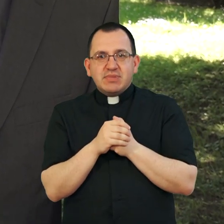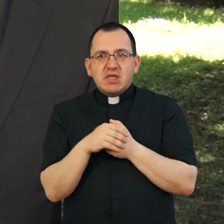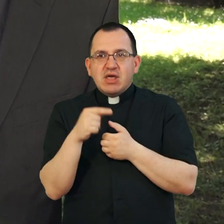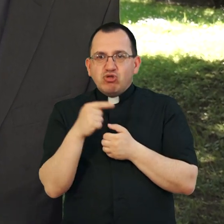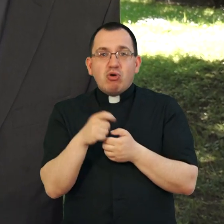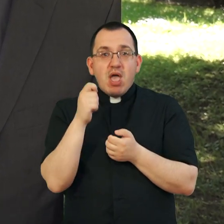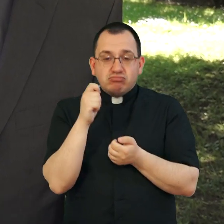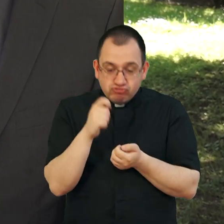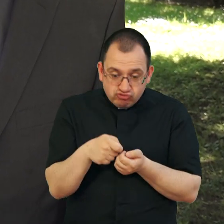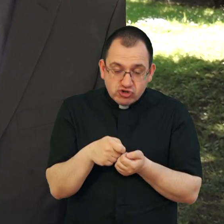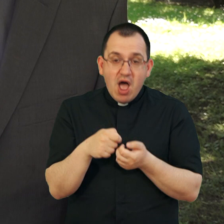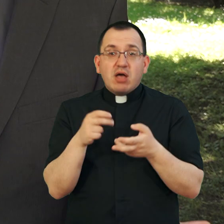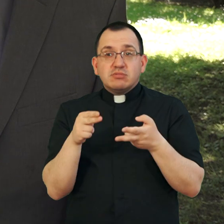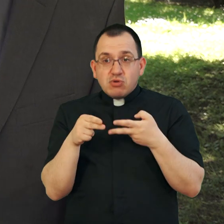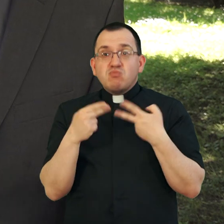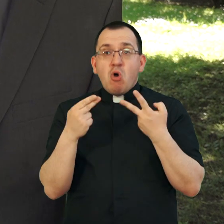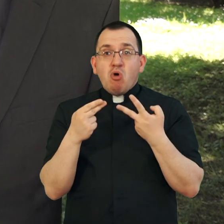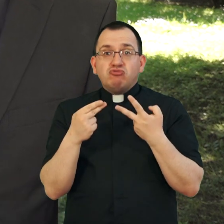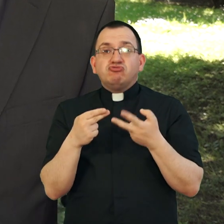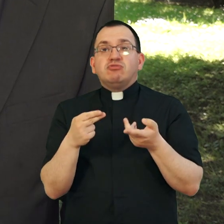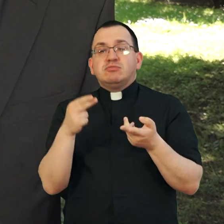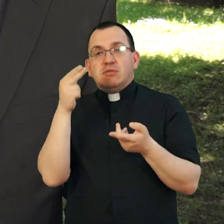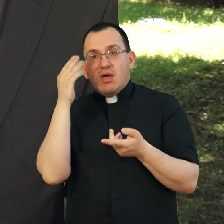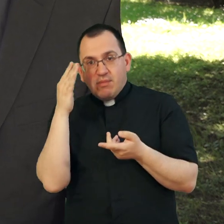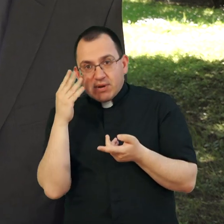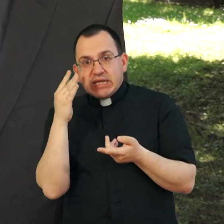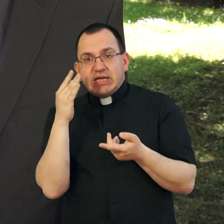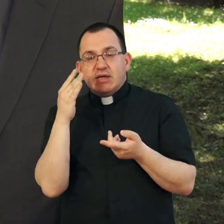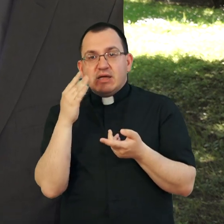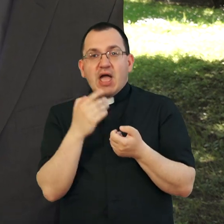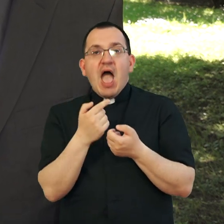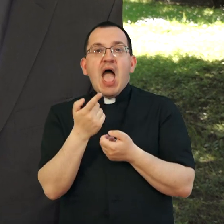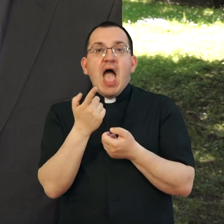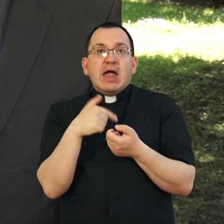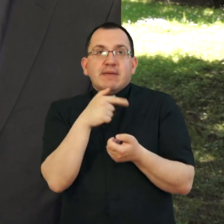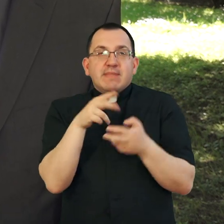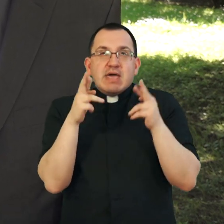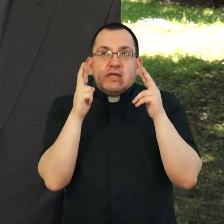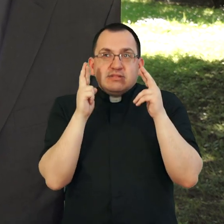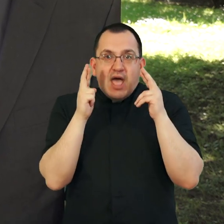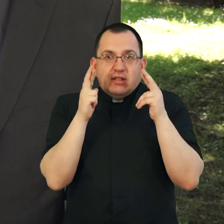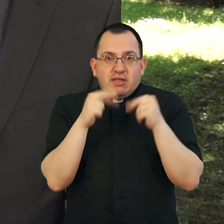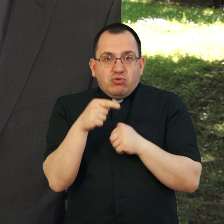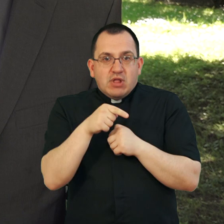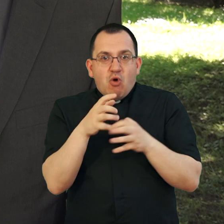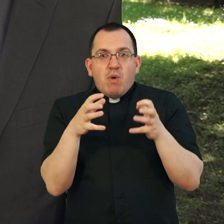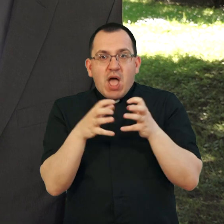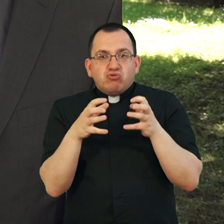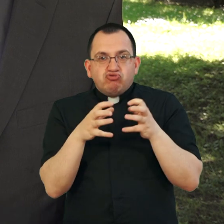to je i čast i ponos, jest i briga i organizacija, ali evo nadamo se da će i ovaj